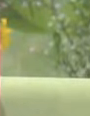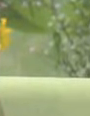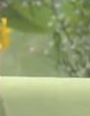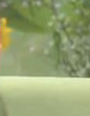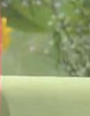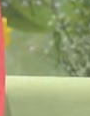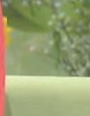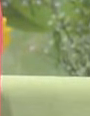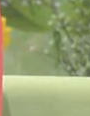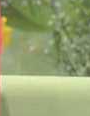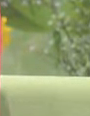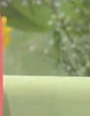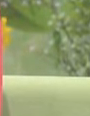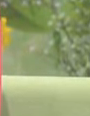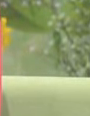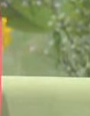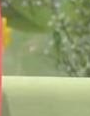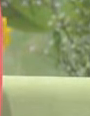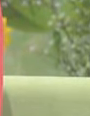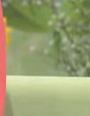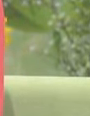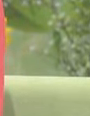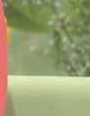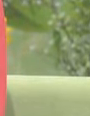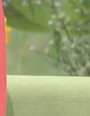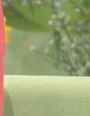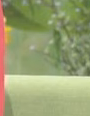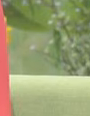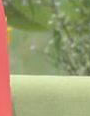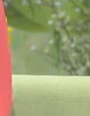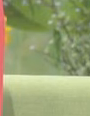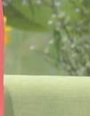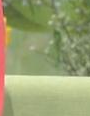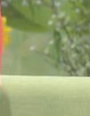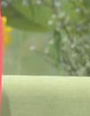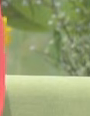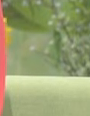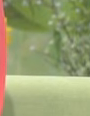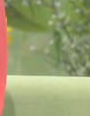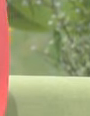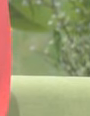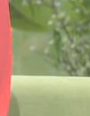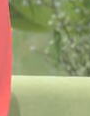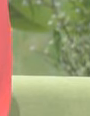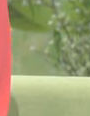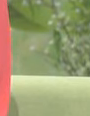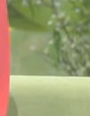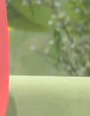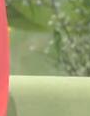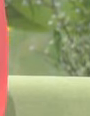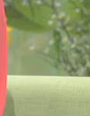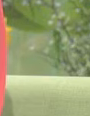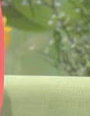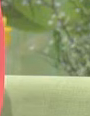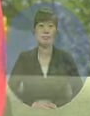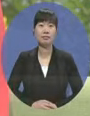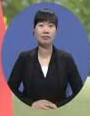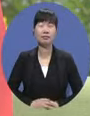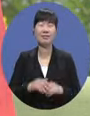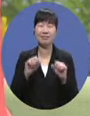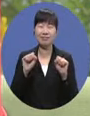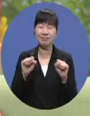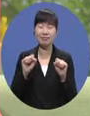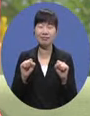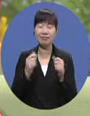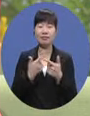이 세상의 모든 부모님들을 응원합니다. 이 세상의 모든 아이들을 응원합니다. 안녕하세요. 목요일 아침 부모 지승현입니다. 저희